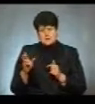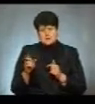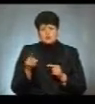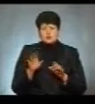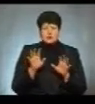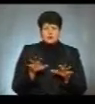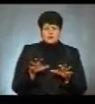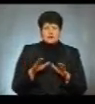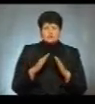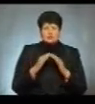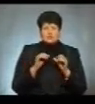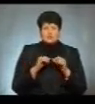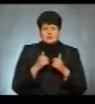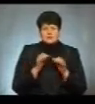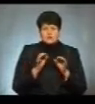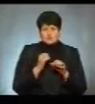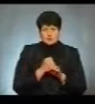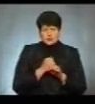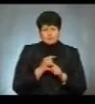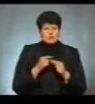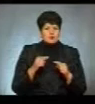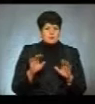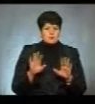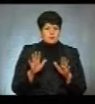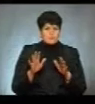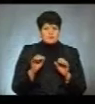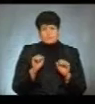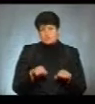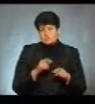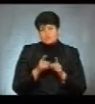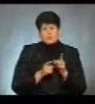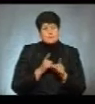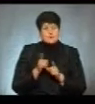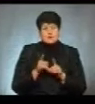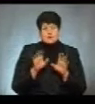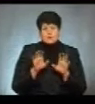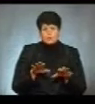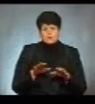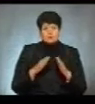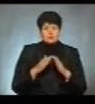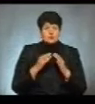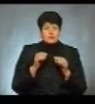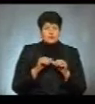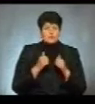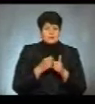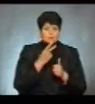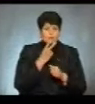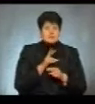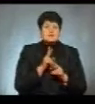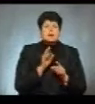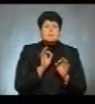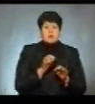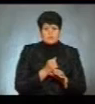голова будинкового комітету нічого не робить, ви в будь-який момент вправі змінити голову будинкового комітету і показати, як правильно